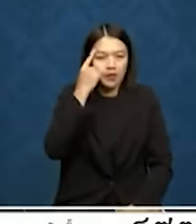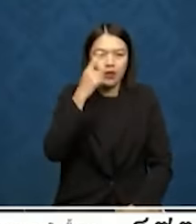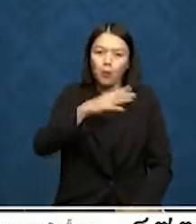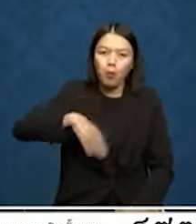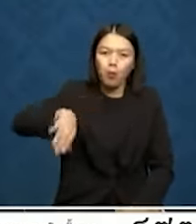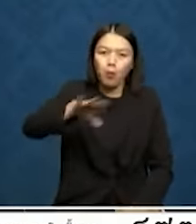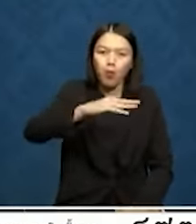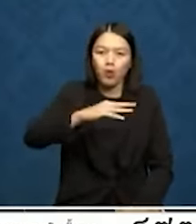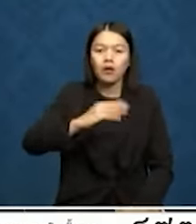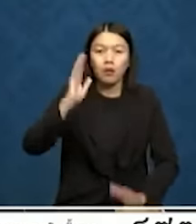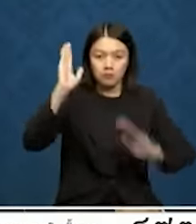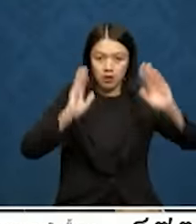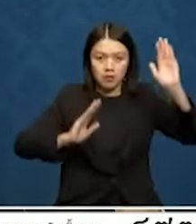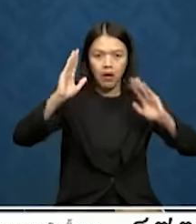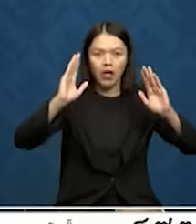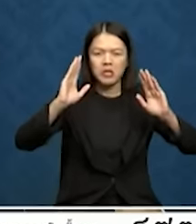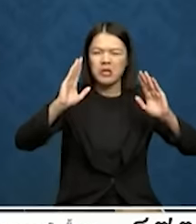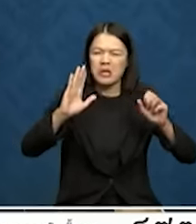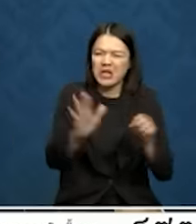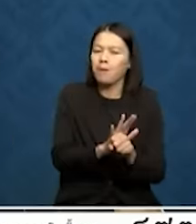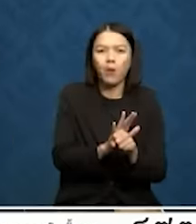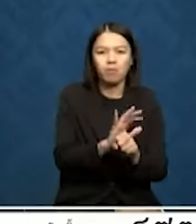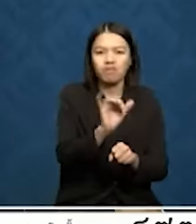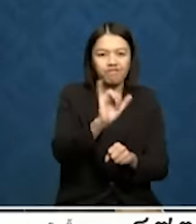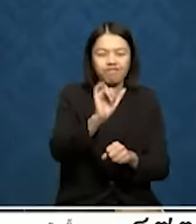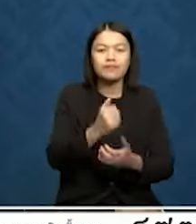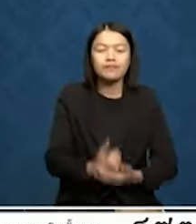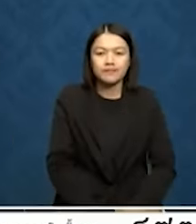ำลังอยู่ในระบอบประชาธิปไตยที่ไม่เต็มไปอีกรูปแบบหนึ่งครับ